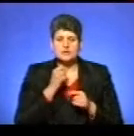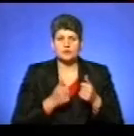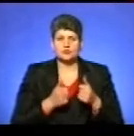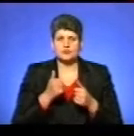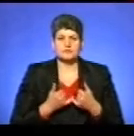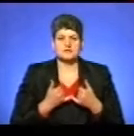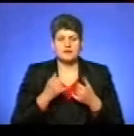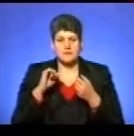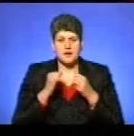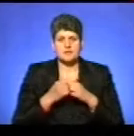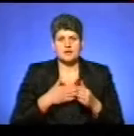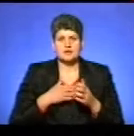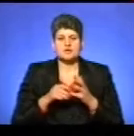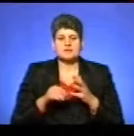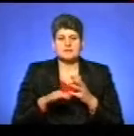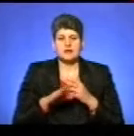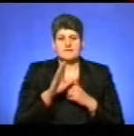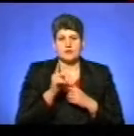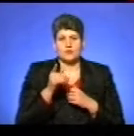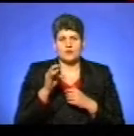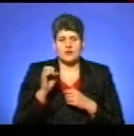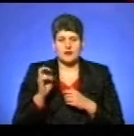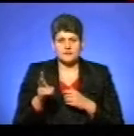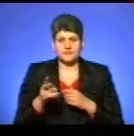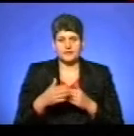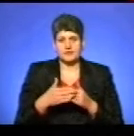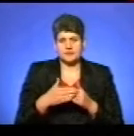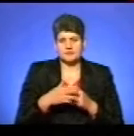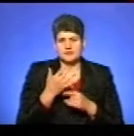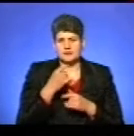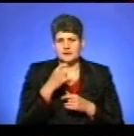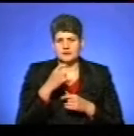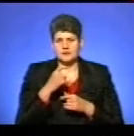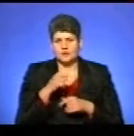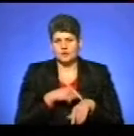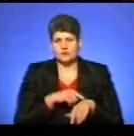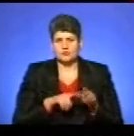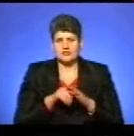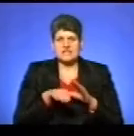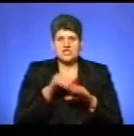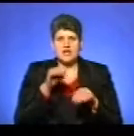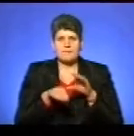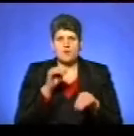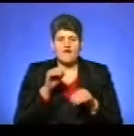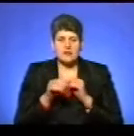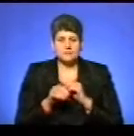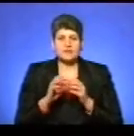присвяченого пам'яті нашого земляка Віктора Гурняка. І ось буквально за кілька хвилин розпочинається жеребкування.